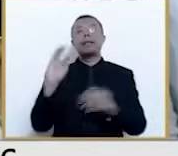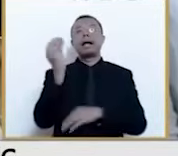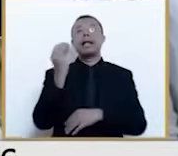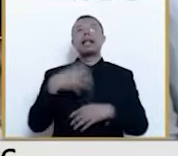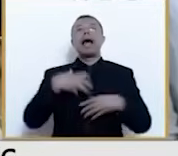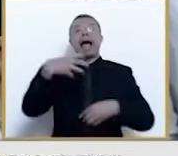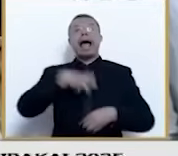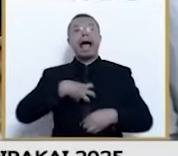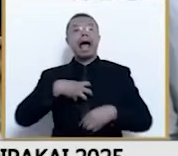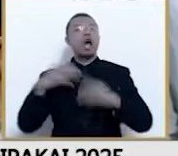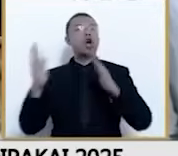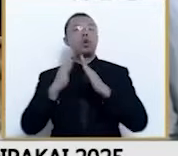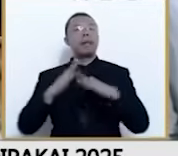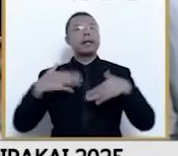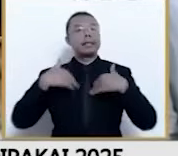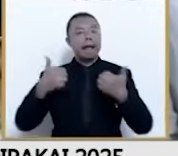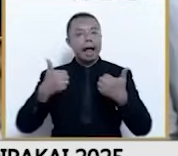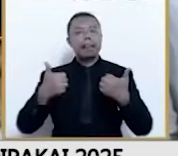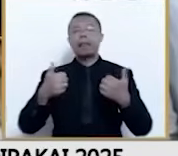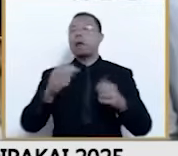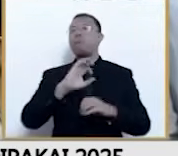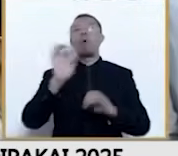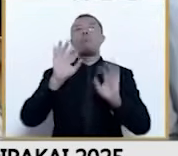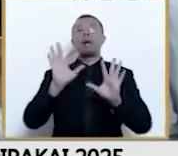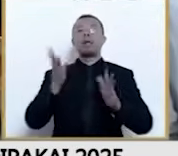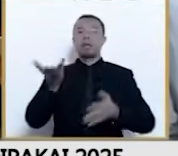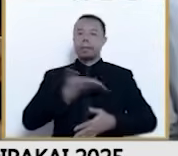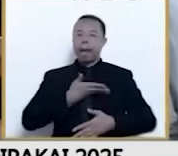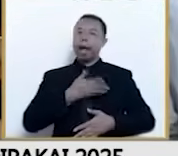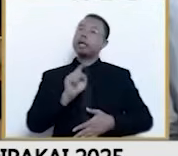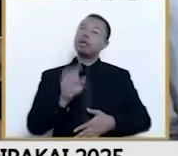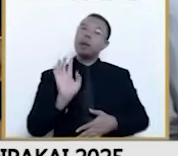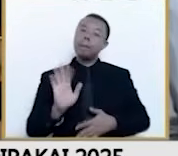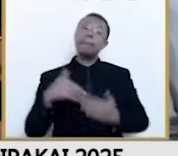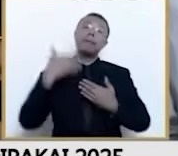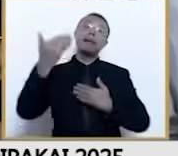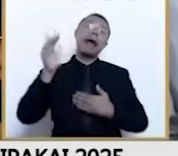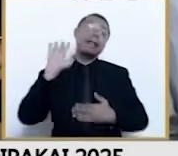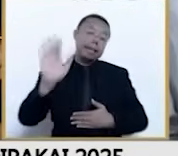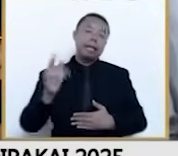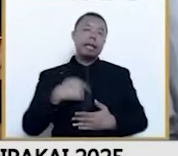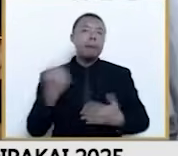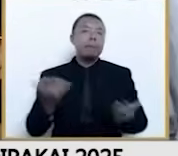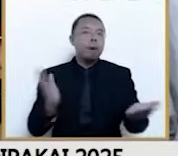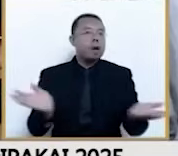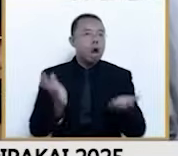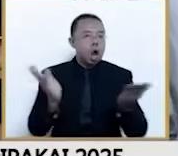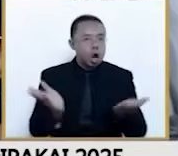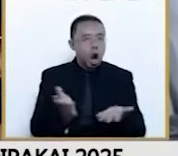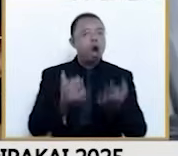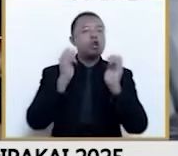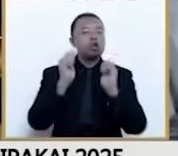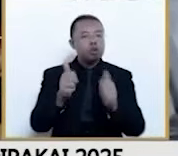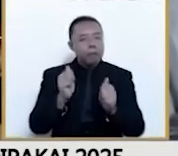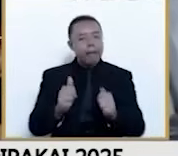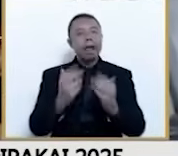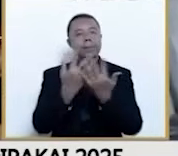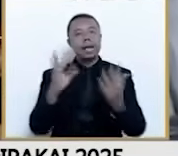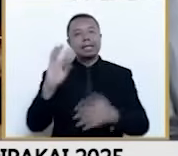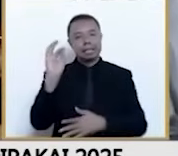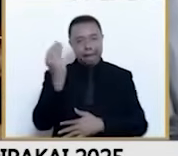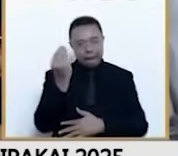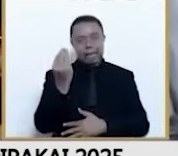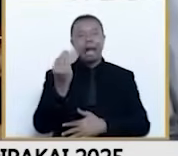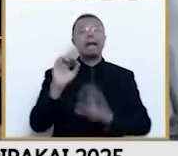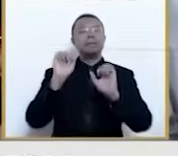terpenuhi haknya terhadap hunian sehat dan berkualitas. Oleh karena itu nanti kami akan dorong ya bagaimana agar warga